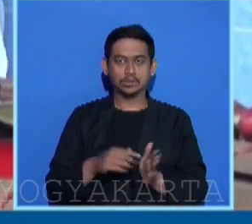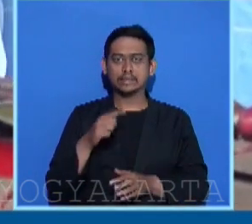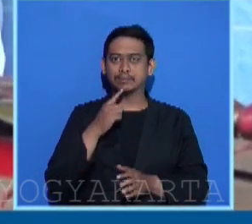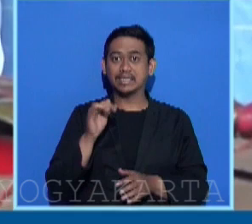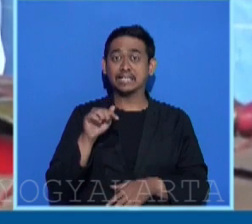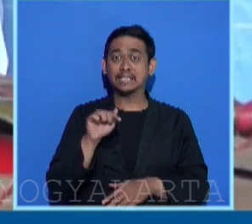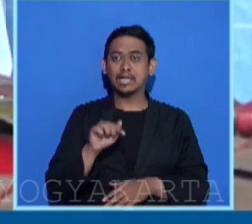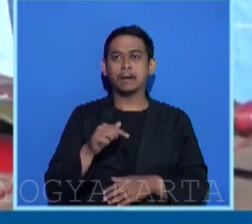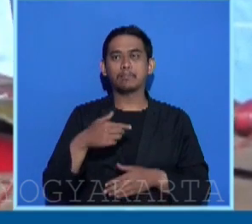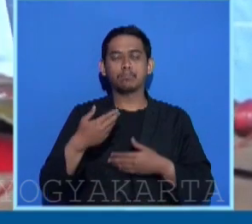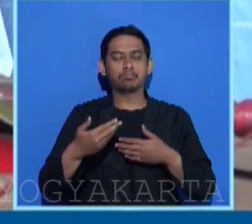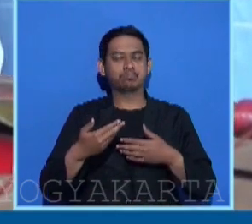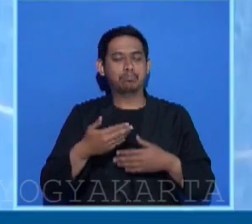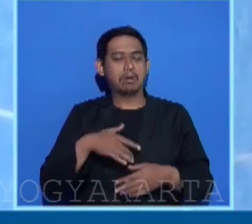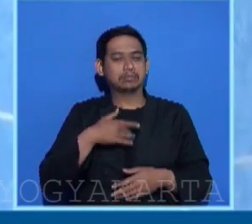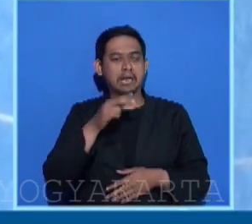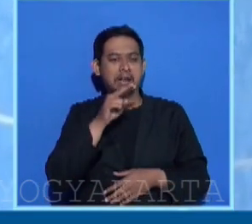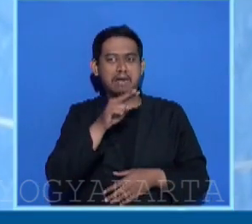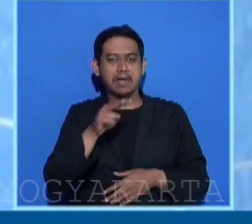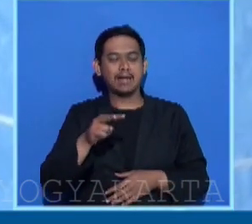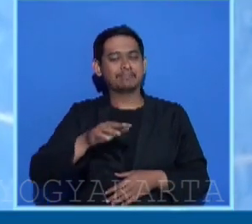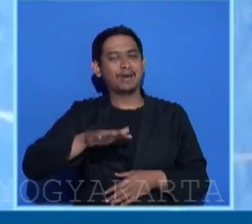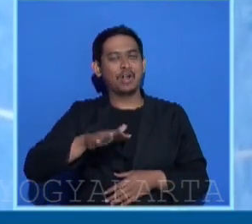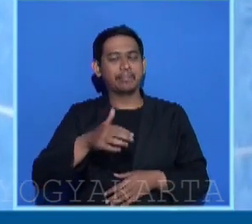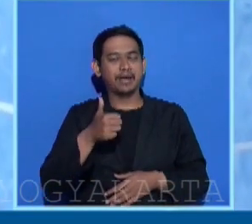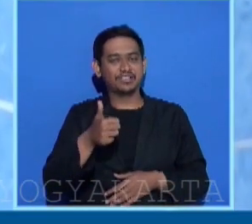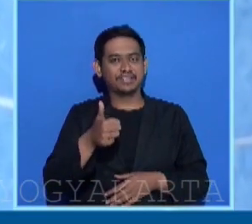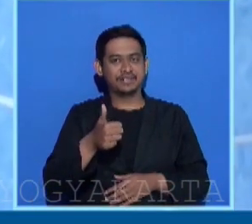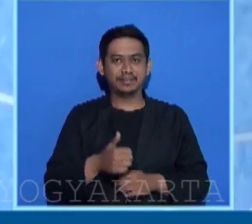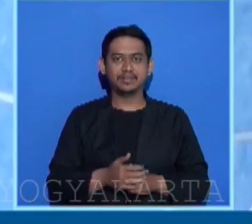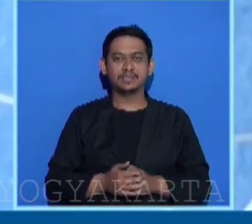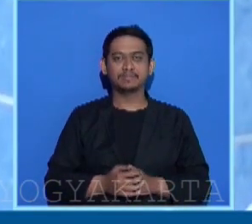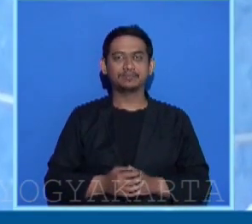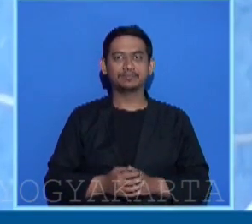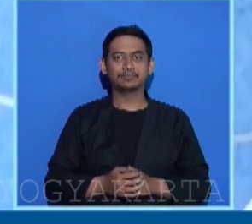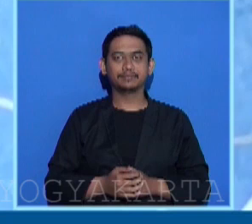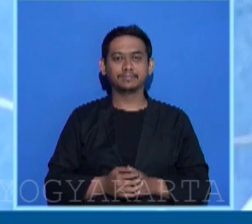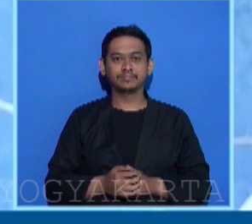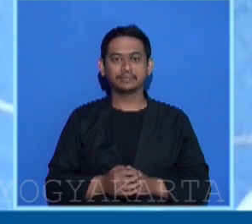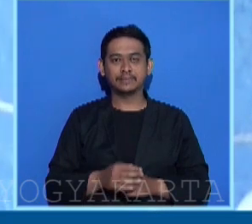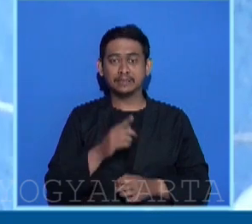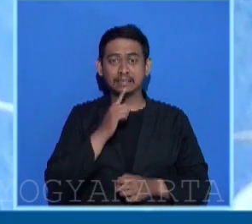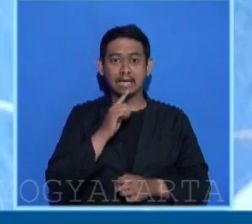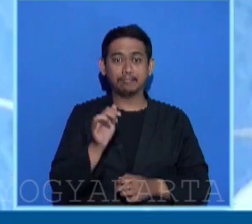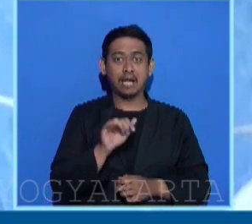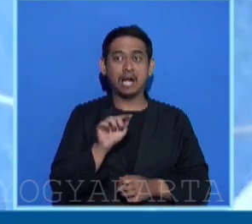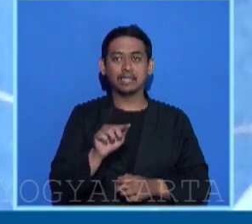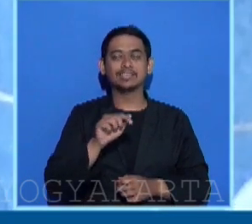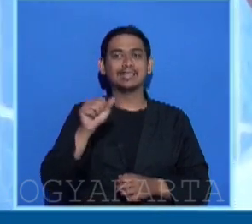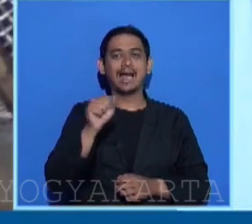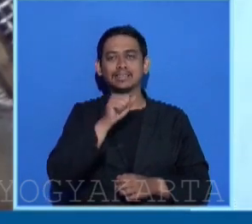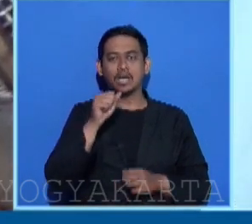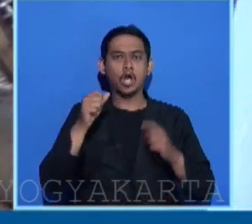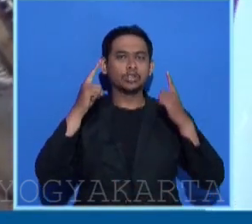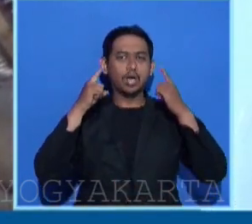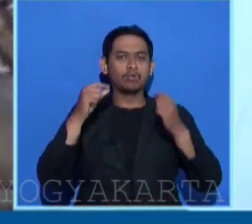dipun panggihaken. Kajawi lagu selawat, tembang-tembang kina kadosta ilir-ilir asring dipun sekaraken.